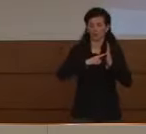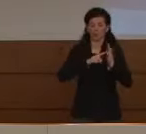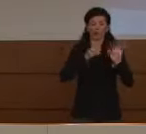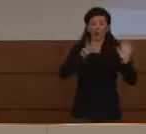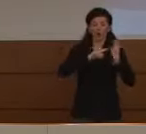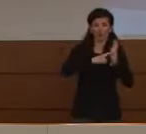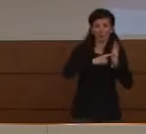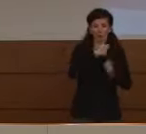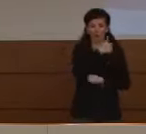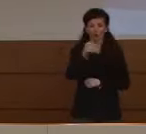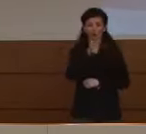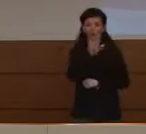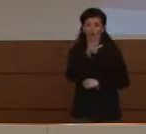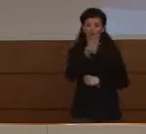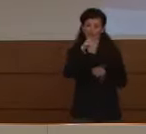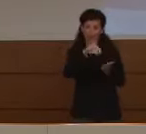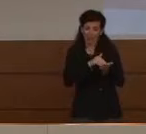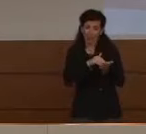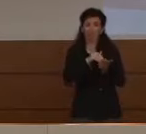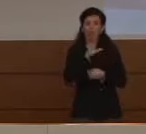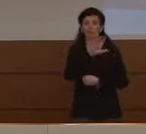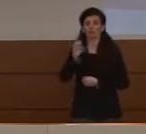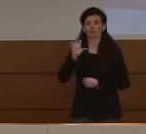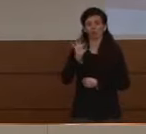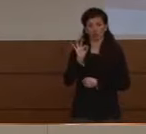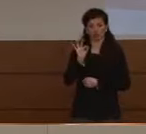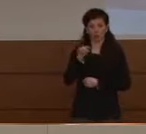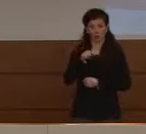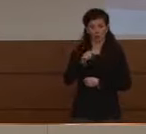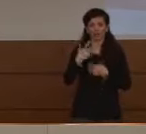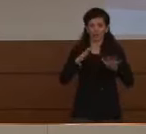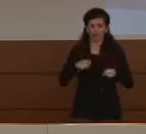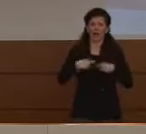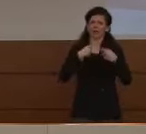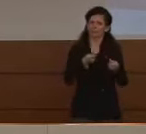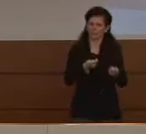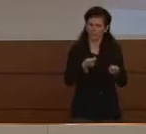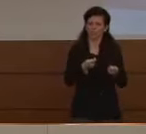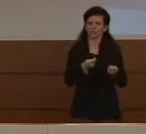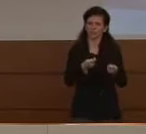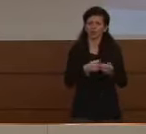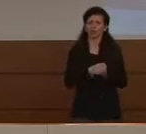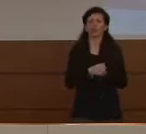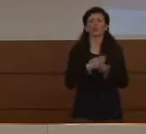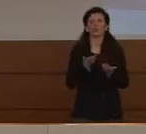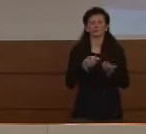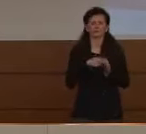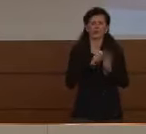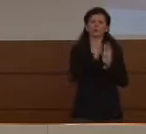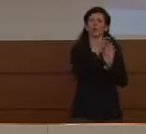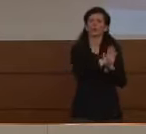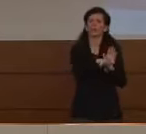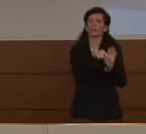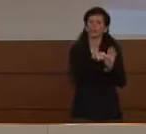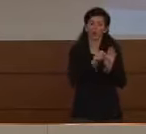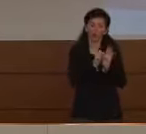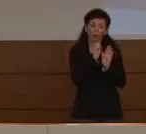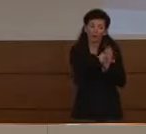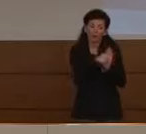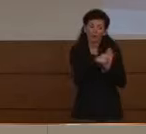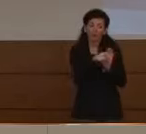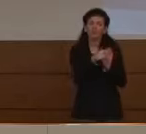133 mila e 550 stiamo effettuando dei bonifici per l'acquisizione di ulteriori